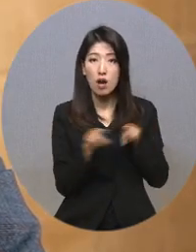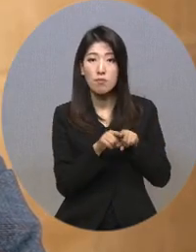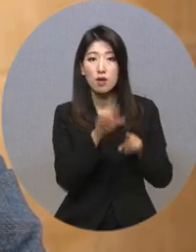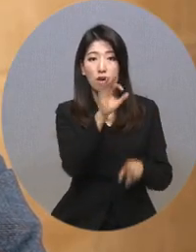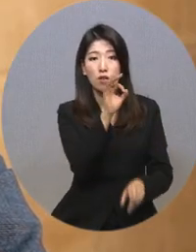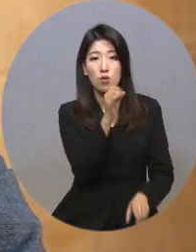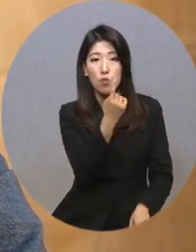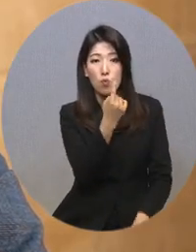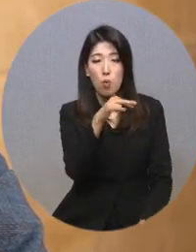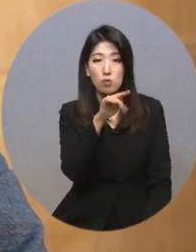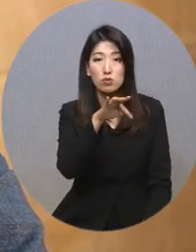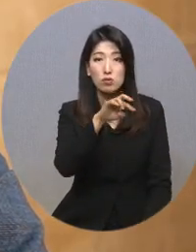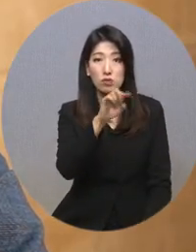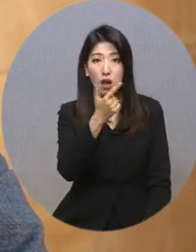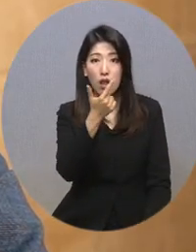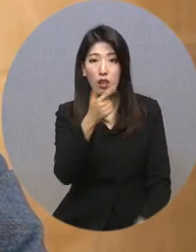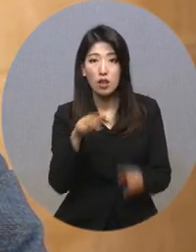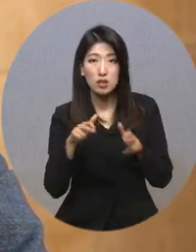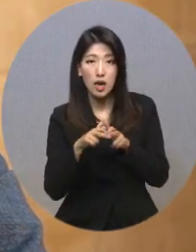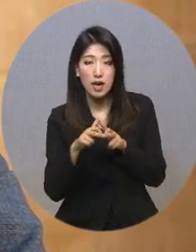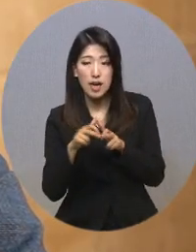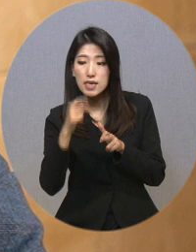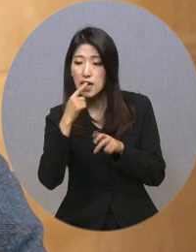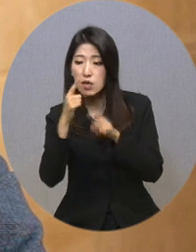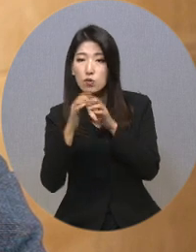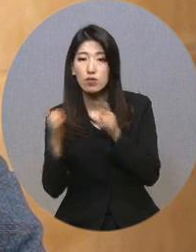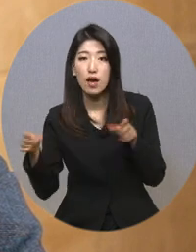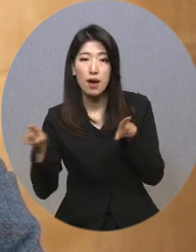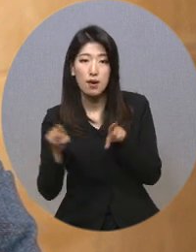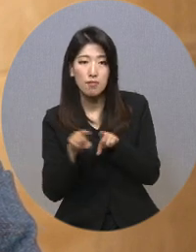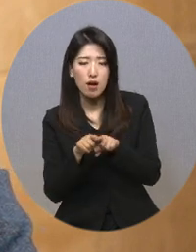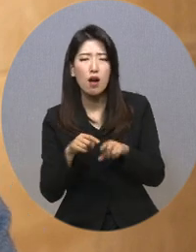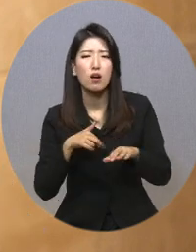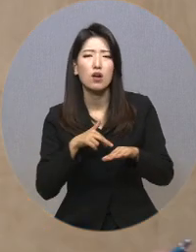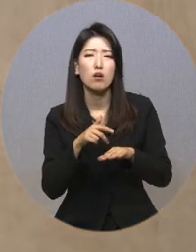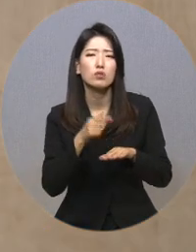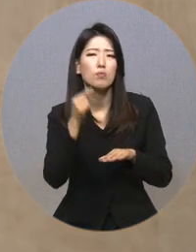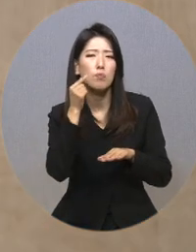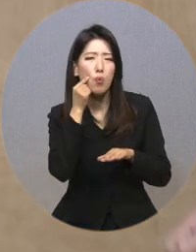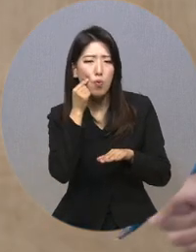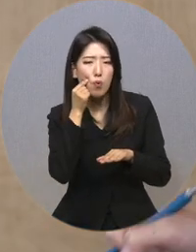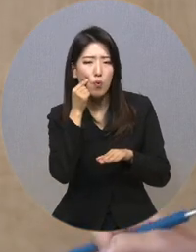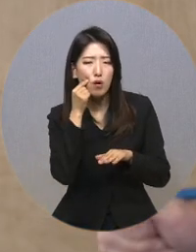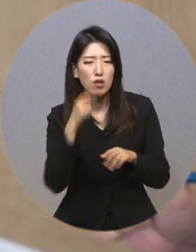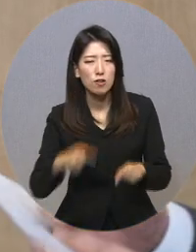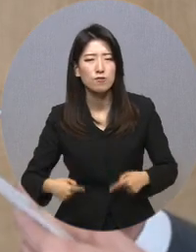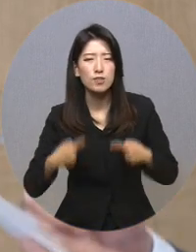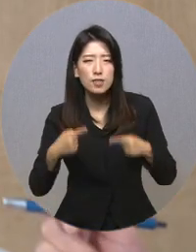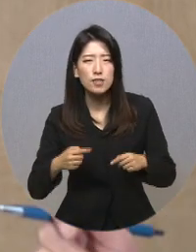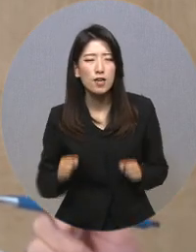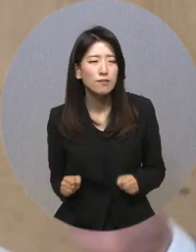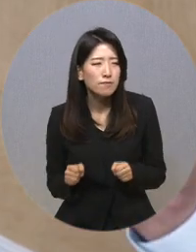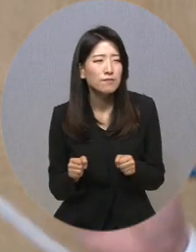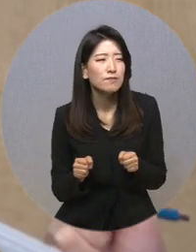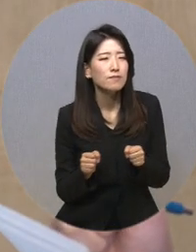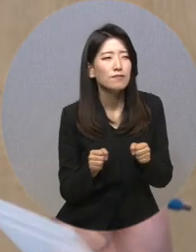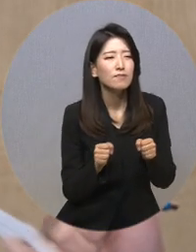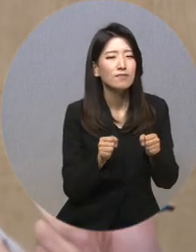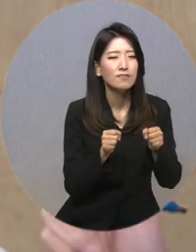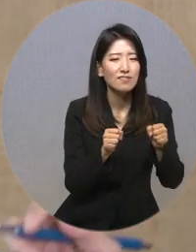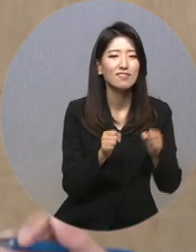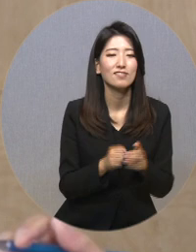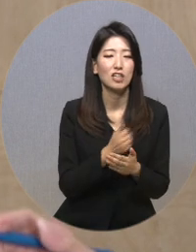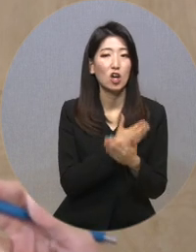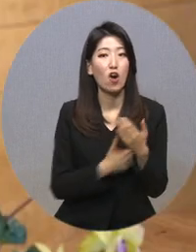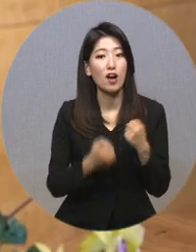네. 네, 산에 등산을 가가지고 같이 그 걷지 못하는 그 장애분들을 다 실천을 끌고 이렇게 올라가고 또 건강검진도 해줬다는